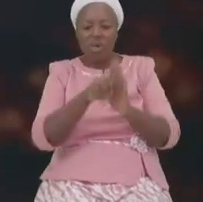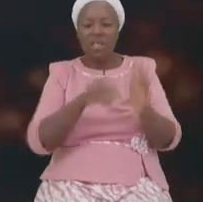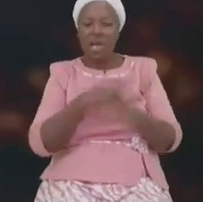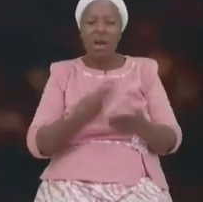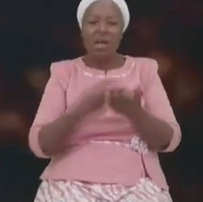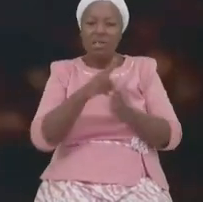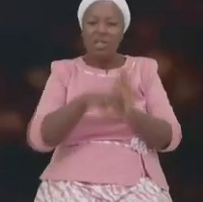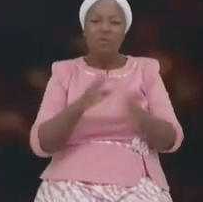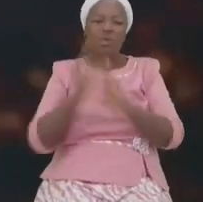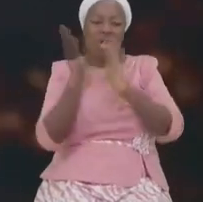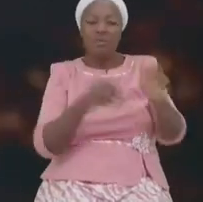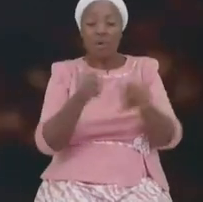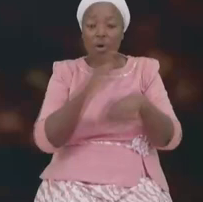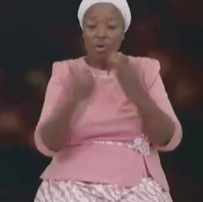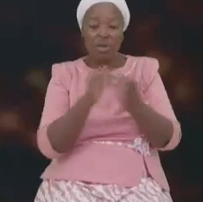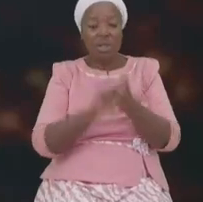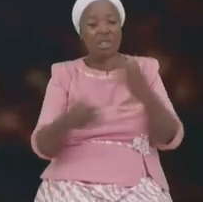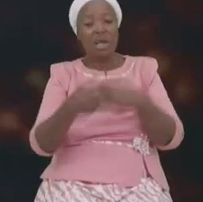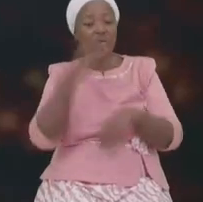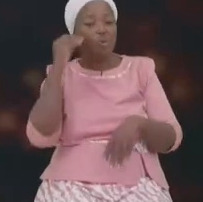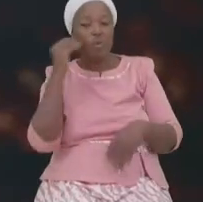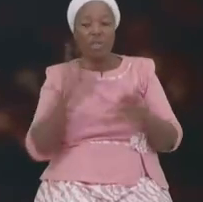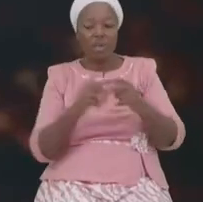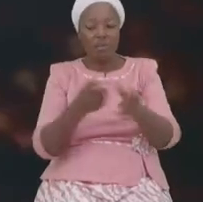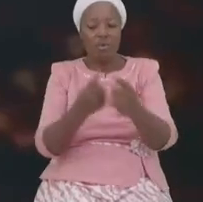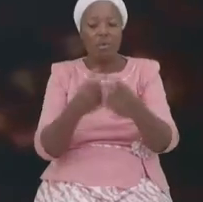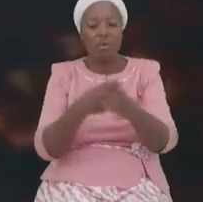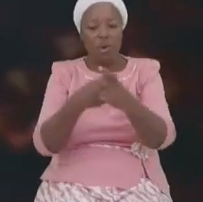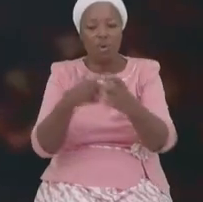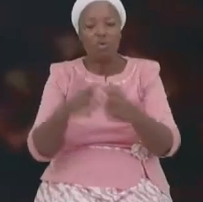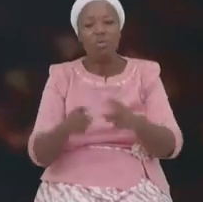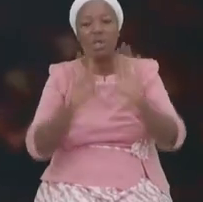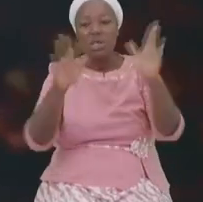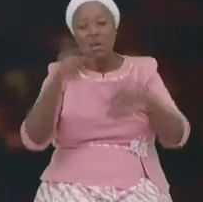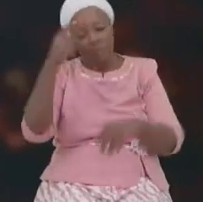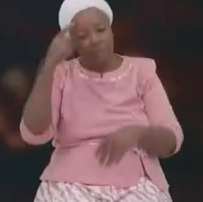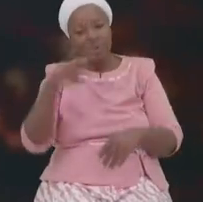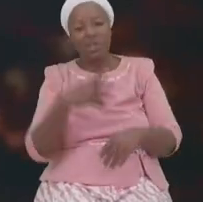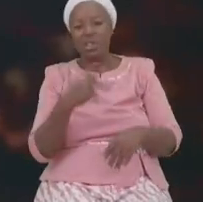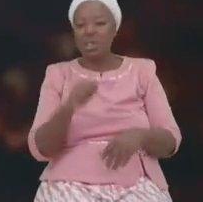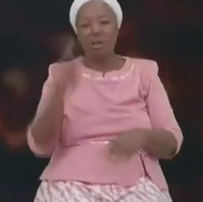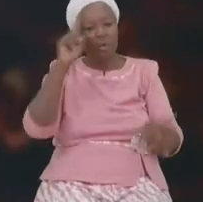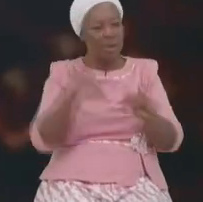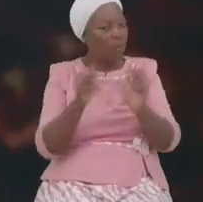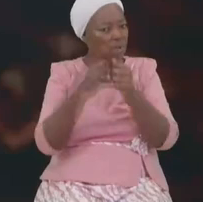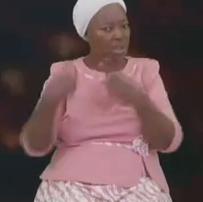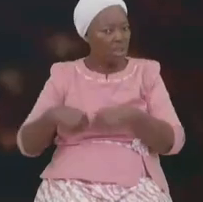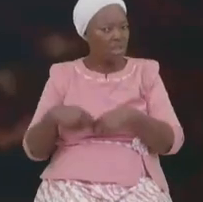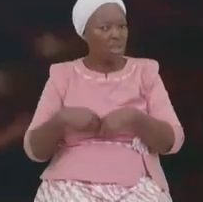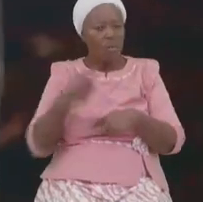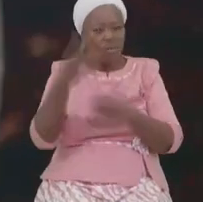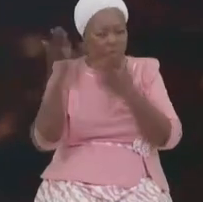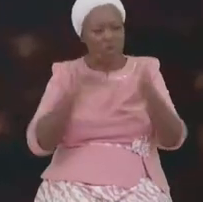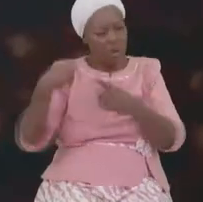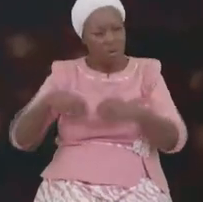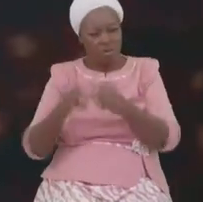Et nous laissons cela derrière et nous venons à l'alliance. Il n'y a pas d'alliance sans le cœur. Tu amènes ton cœur avec toi. Le cœur